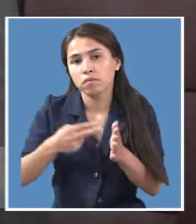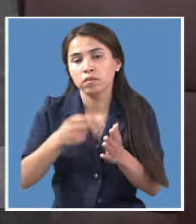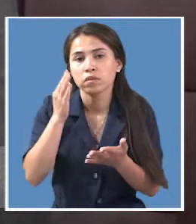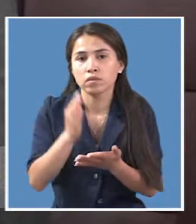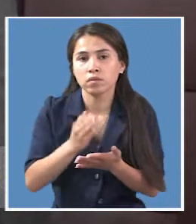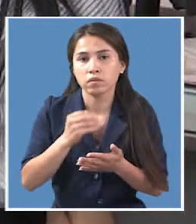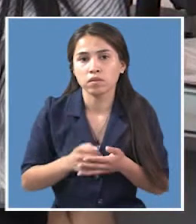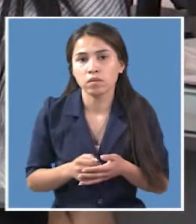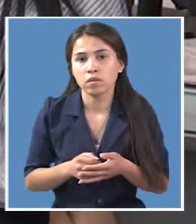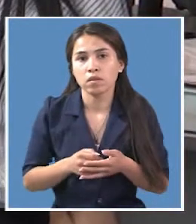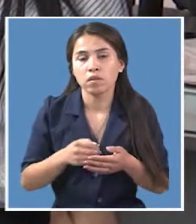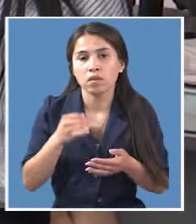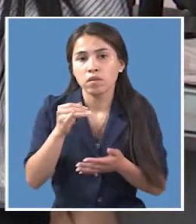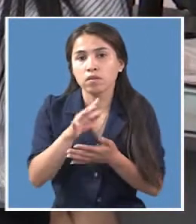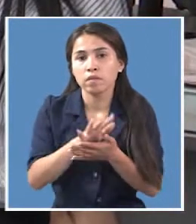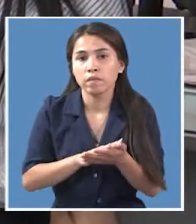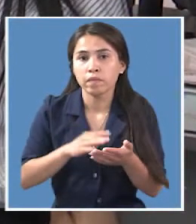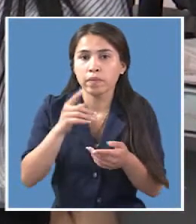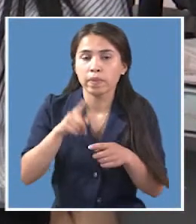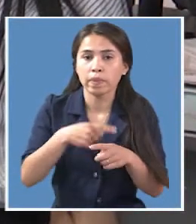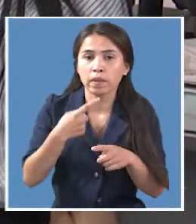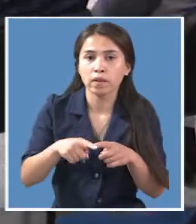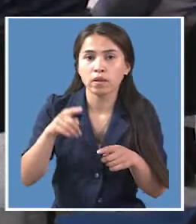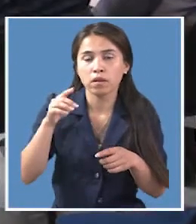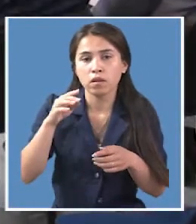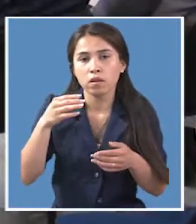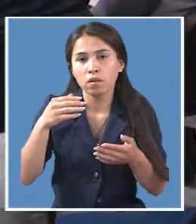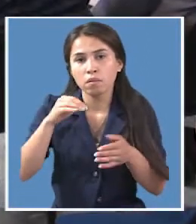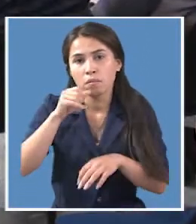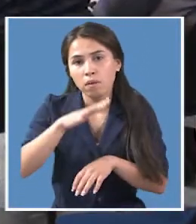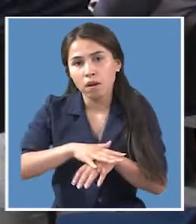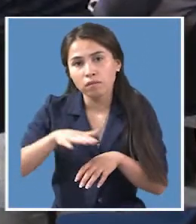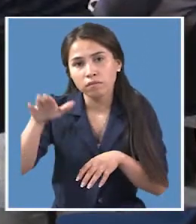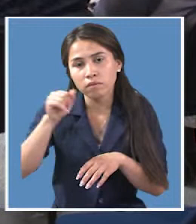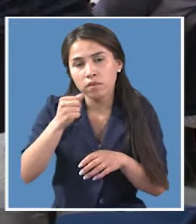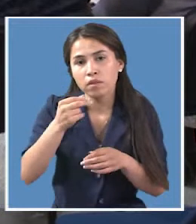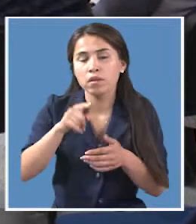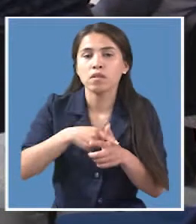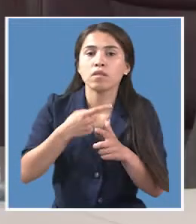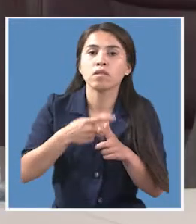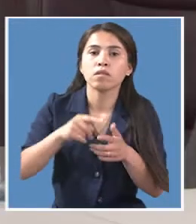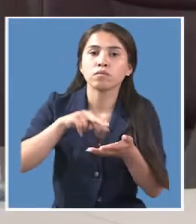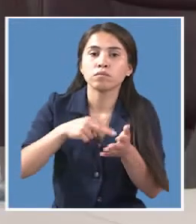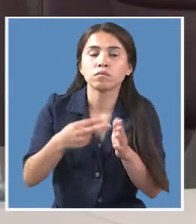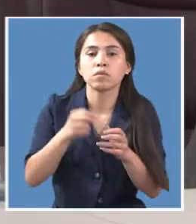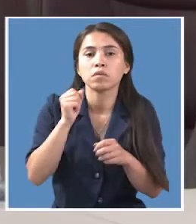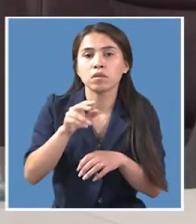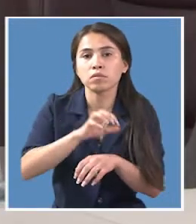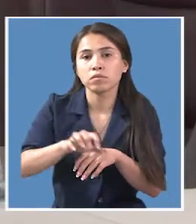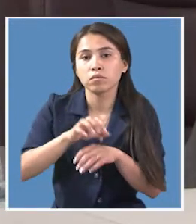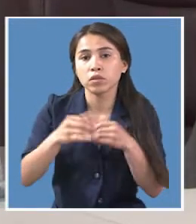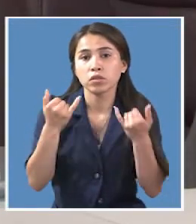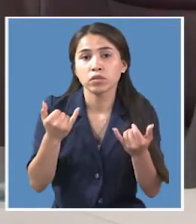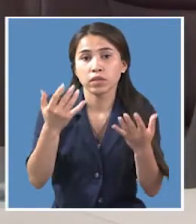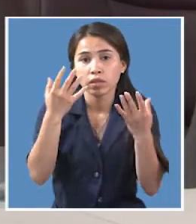помещениях, которые на балансе коммунальной собственности или же залоговое имущество проблемных заемщиков банка второго уровня. На сегодняшний